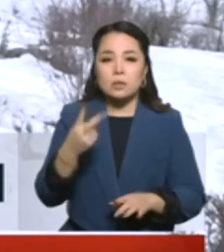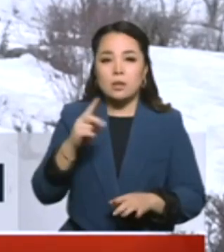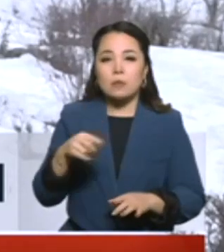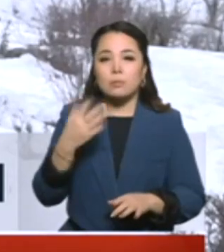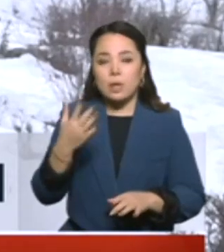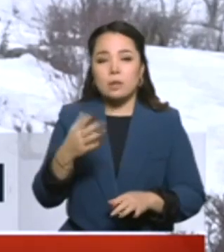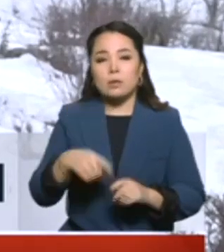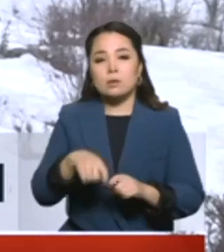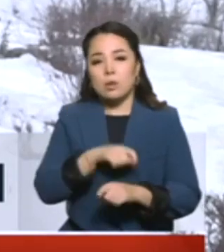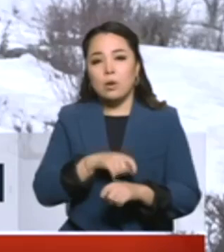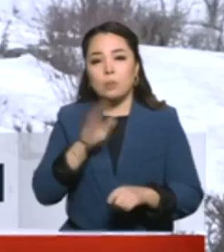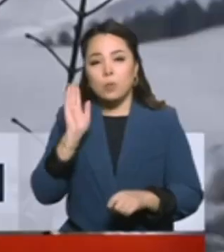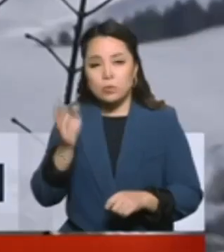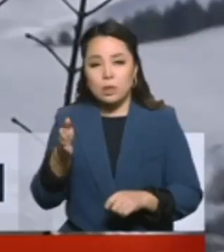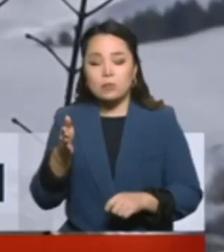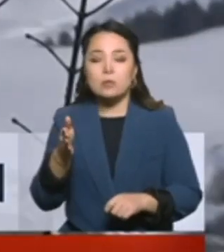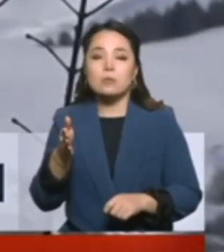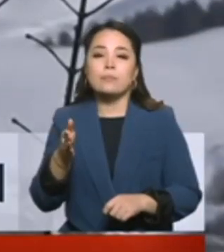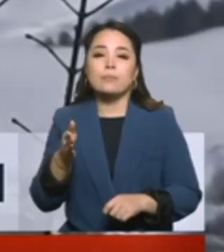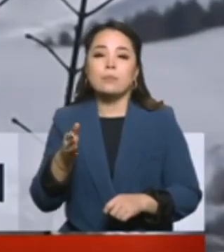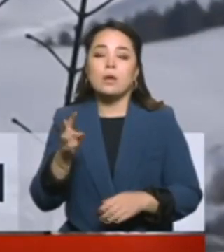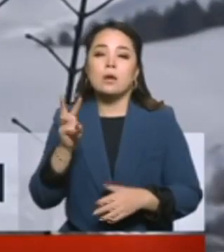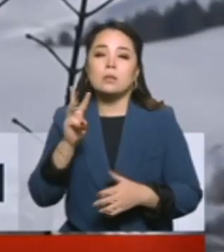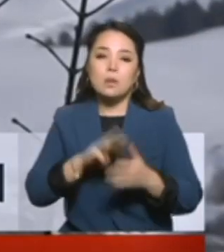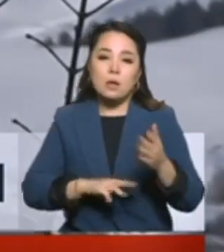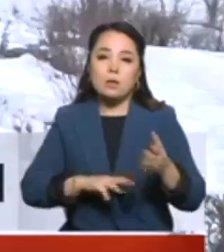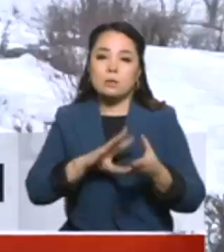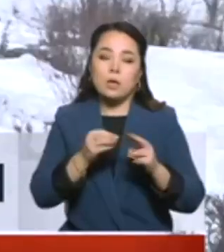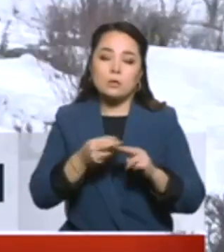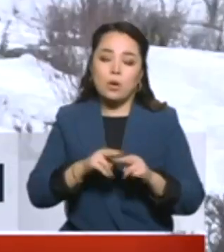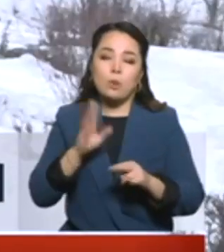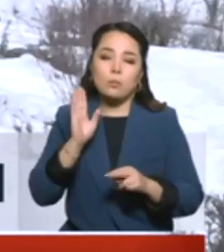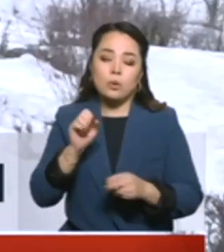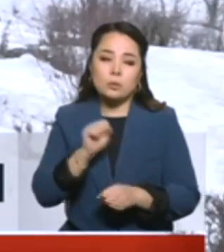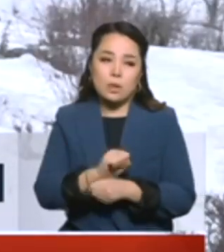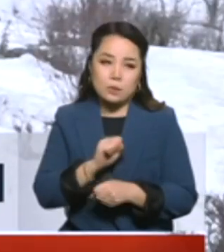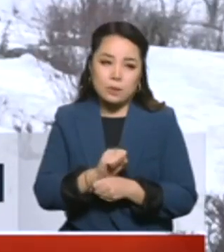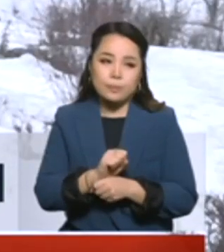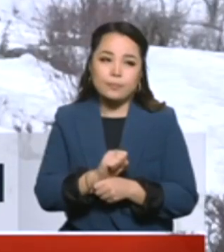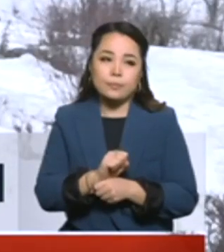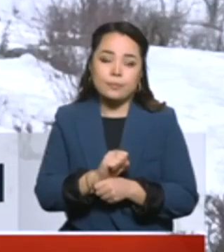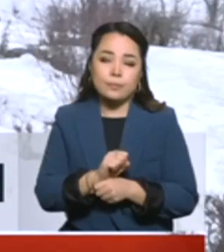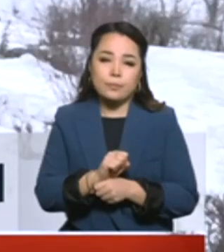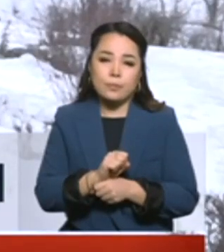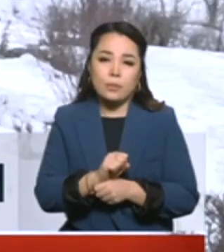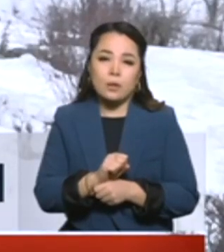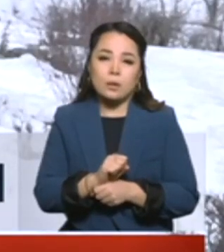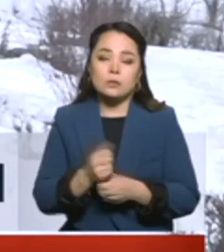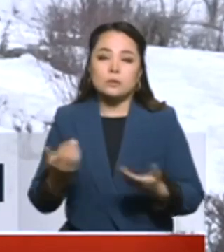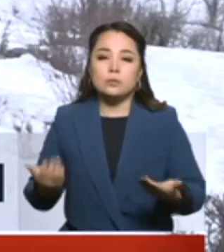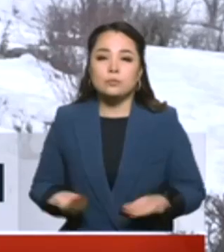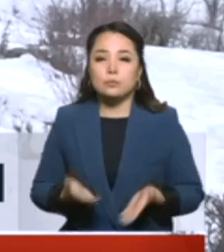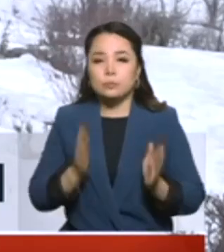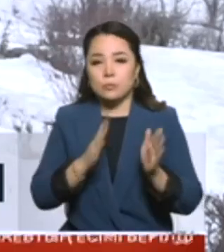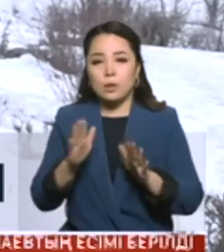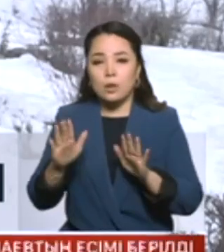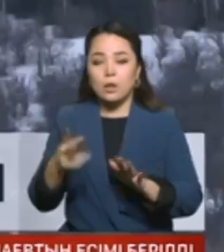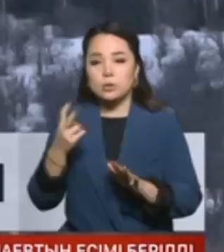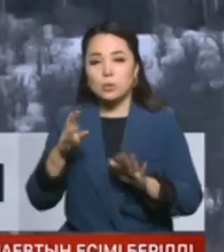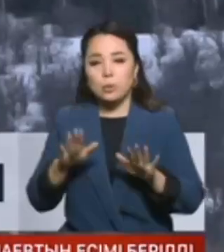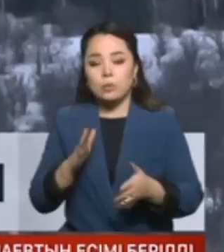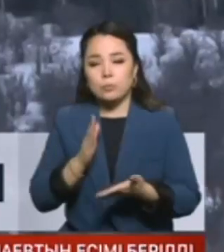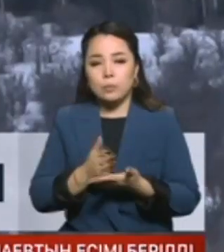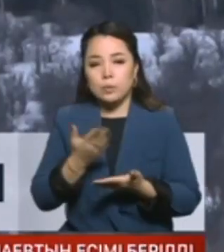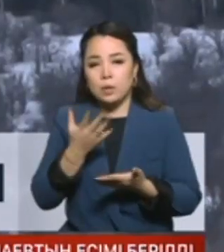kilometre bolat. Jäne de aypul şemberi bolat. Sonmen qatar jatakxana, 200 orınğa jatakxana